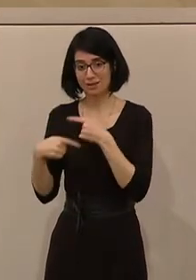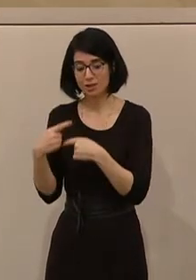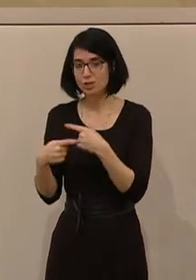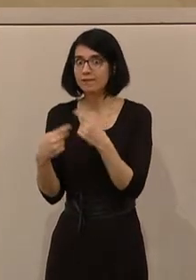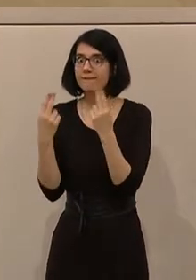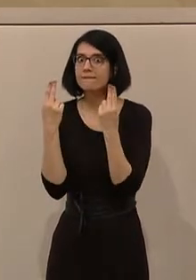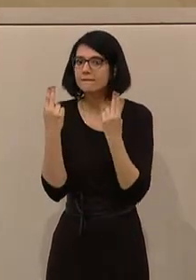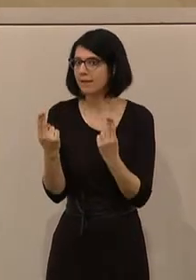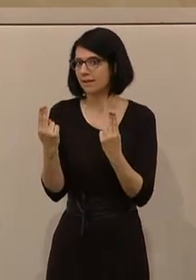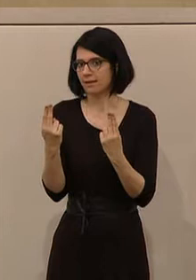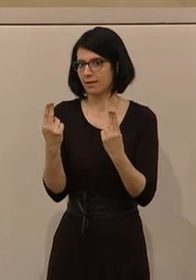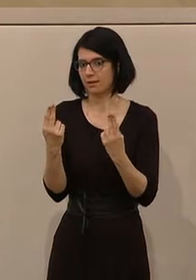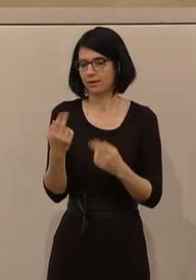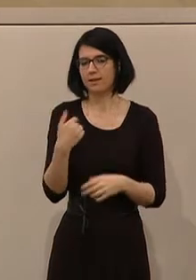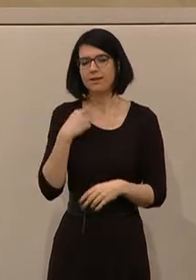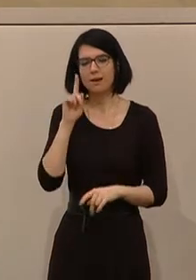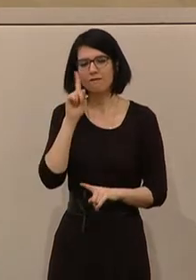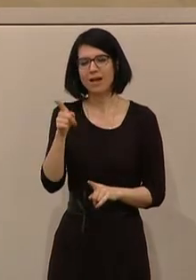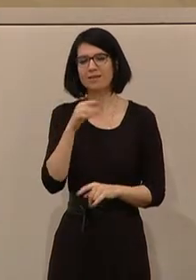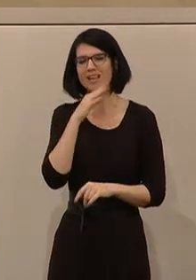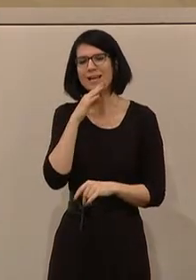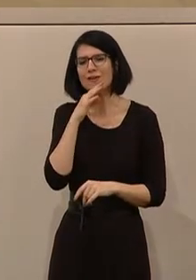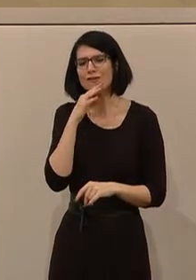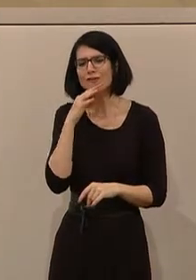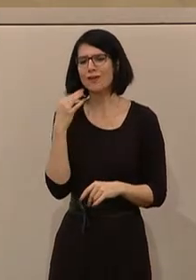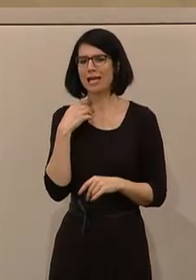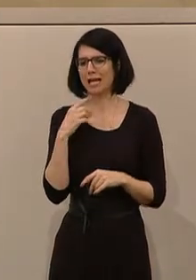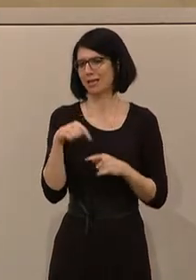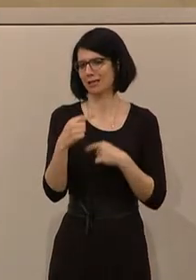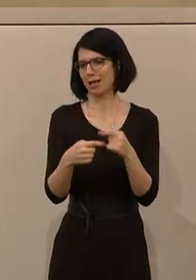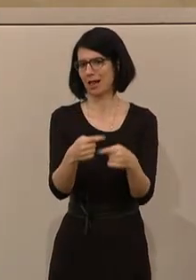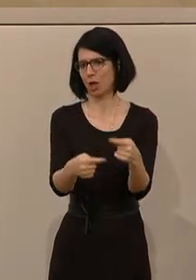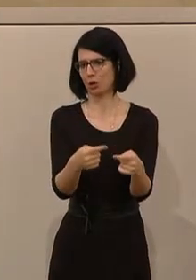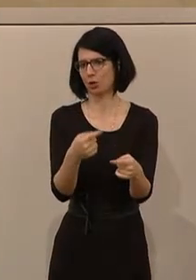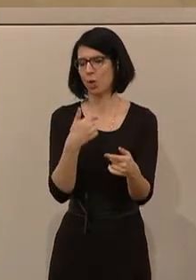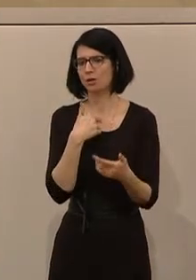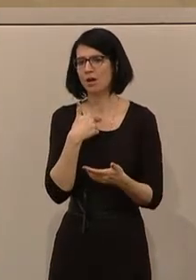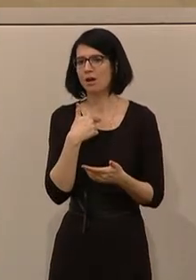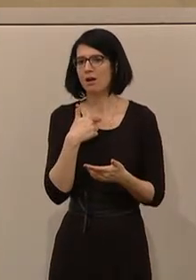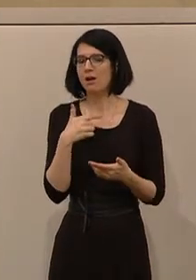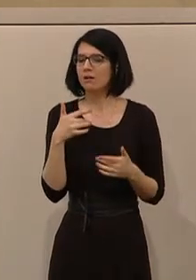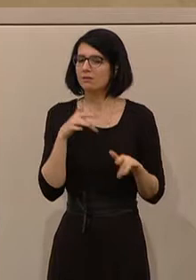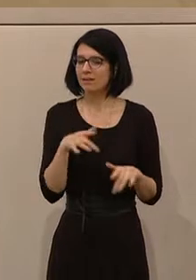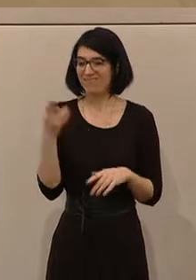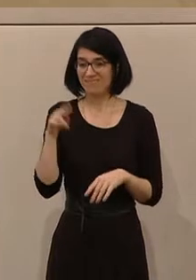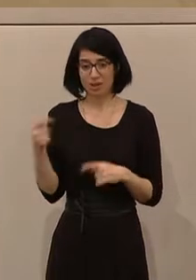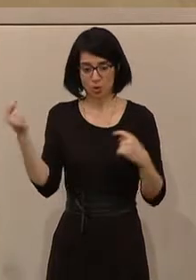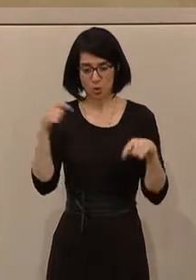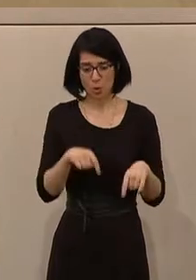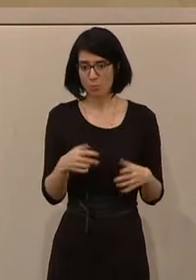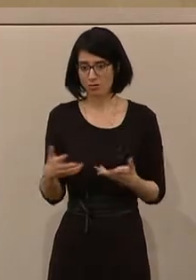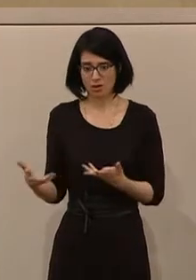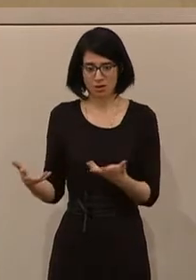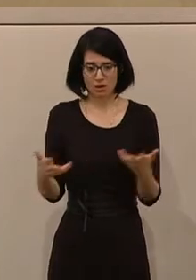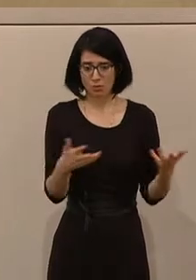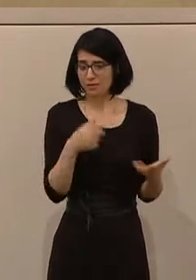Punkt. Ich weiß von vielen Nachkommen von Menschen, die hier ermordet wurden, dass sie nach Wien kommen und eigentlich